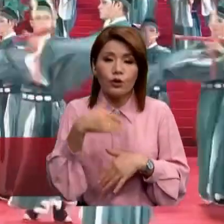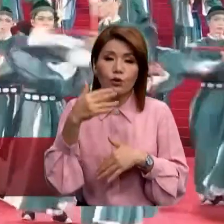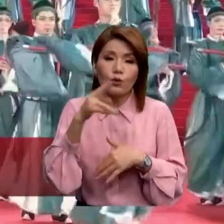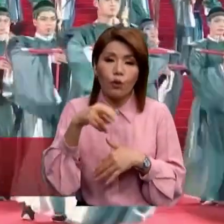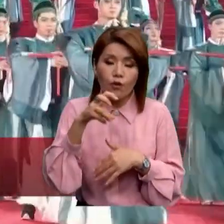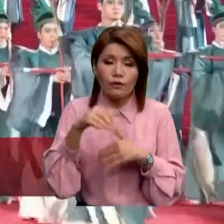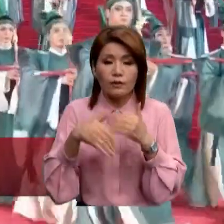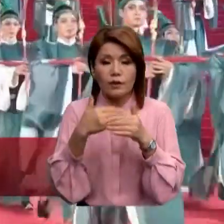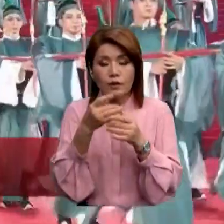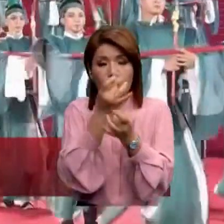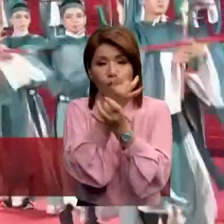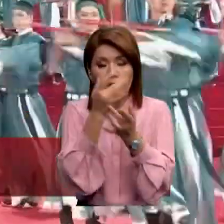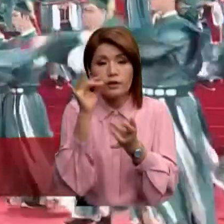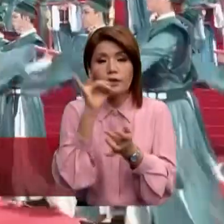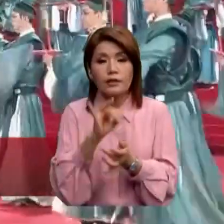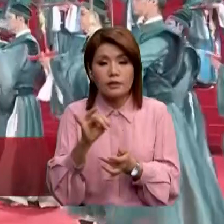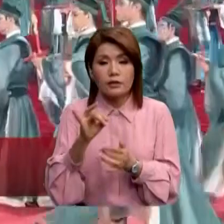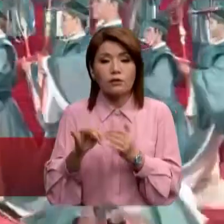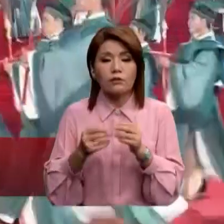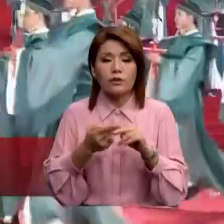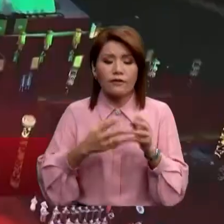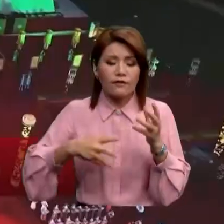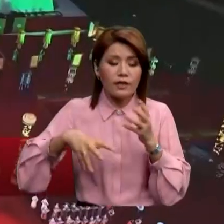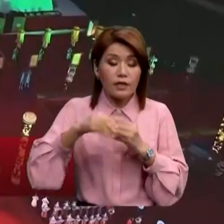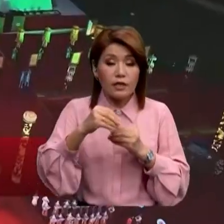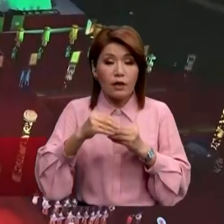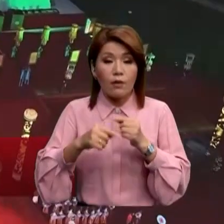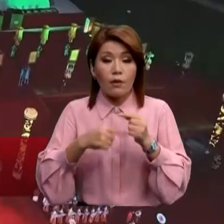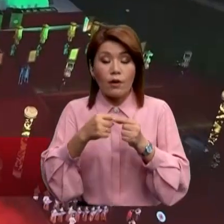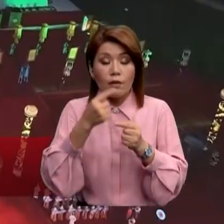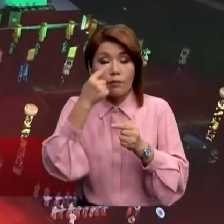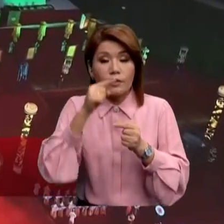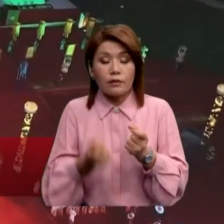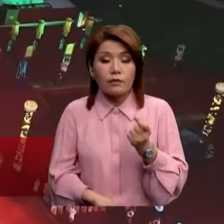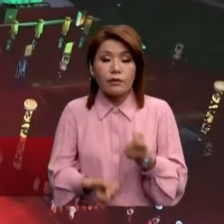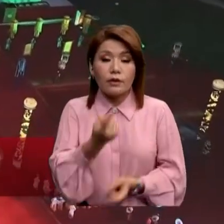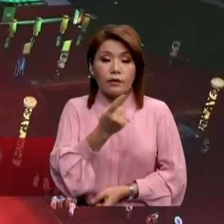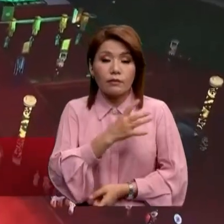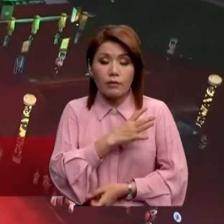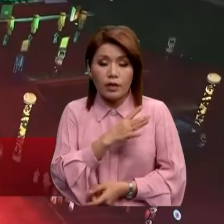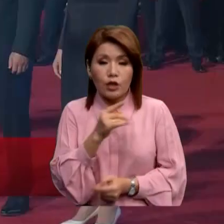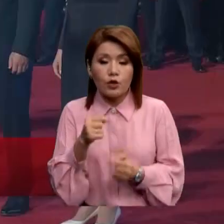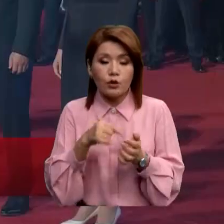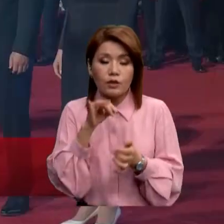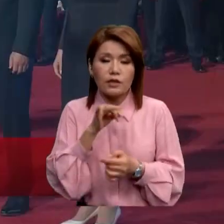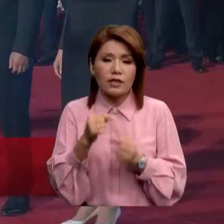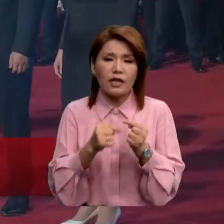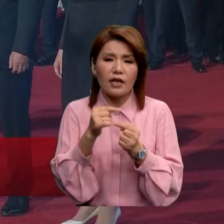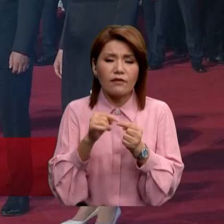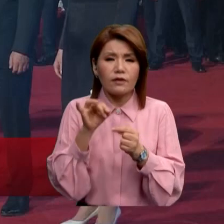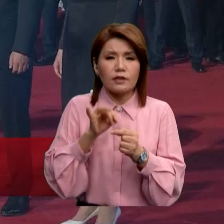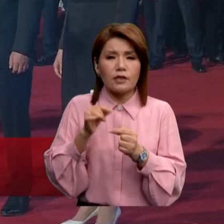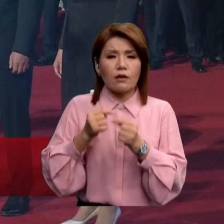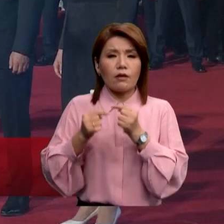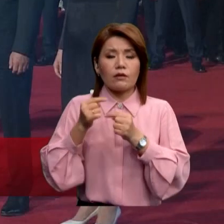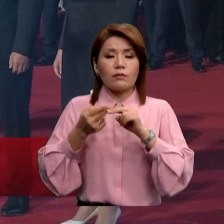колыбель китайской культуры и истории. Именно здесь, в Сиане, зародился великий шелковый путь. Отправная точка древнего пути в современное время